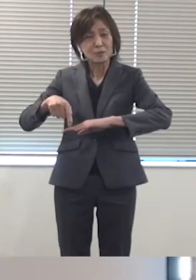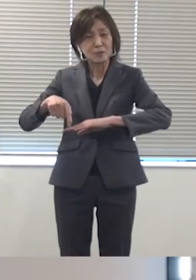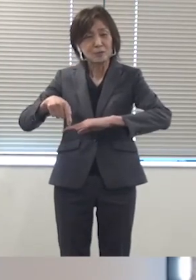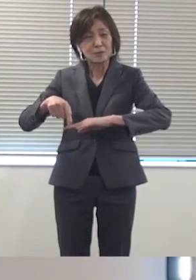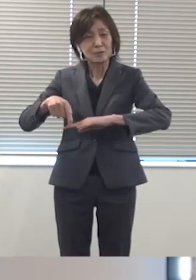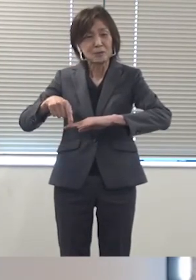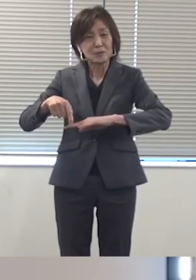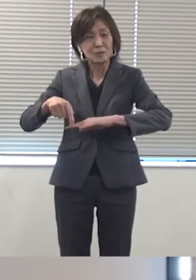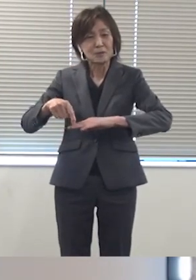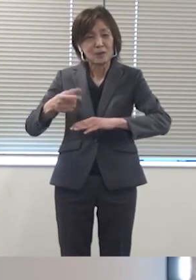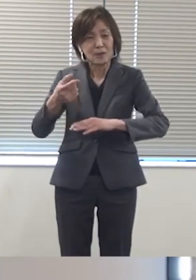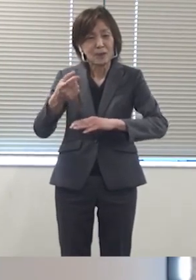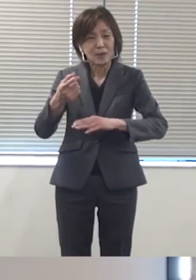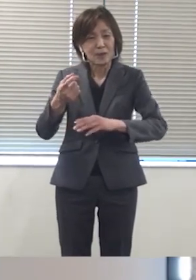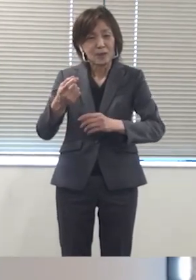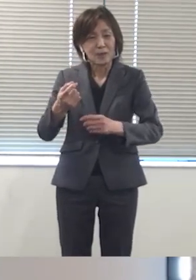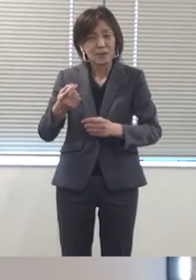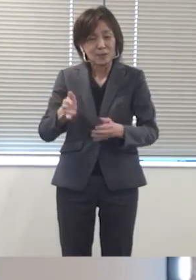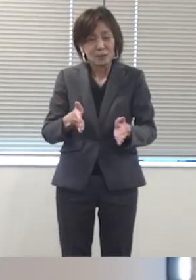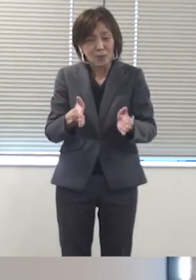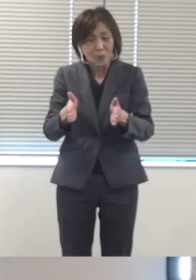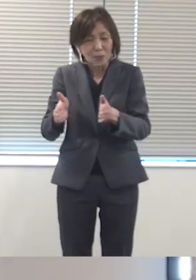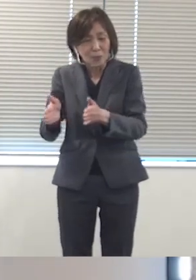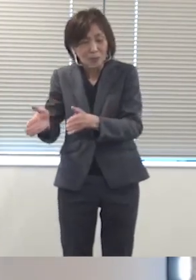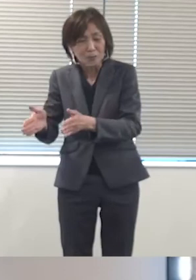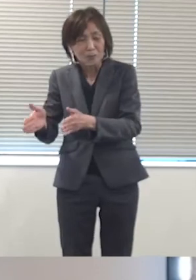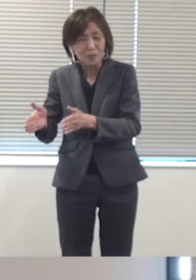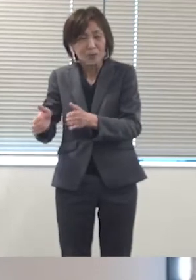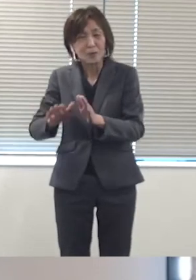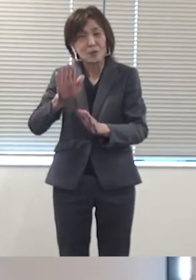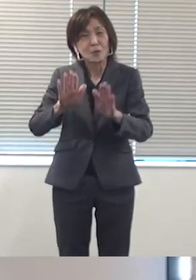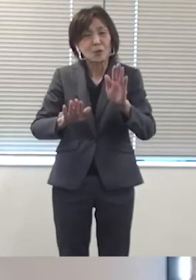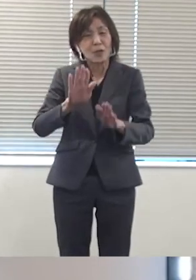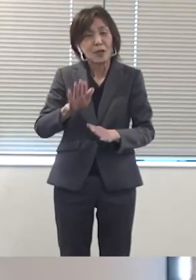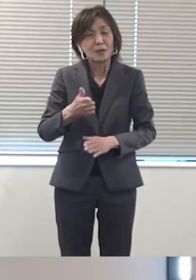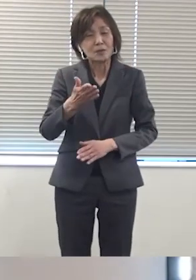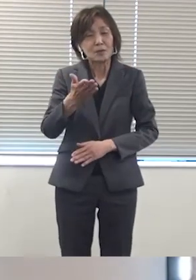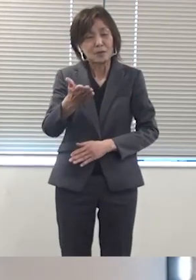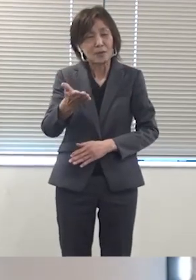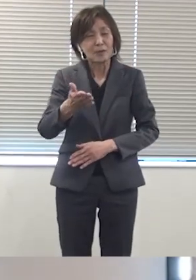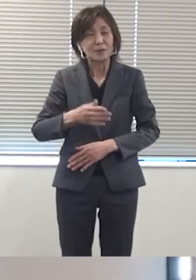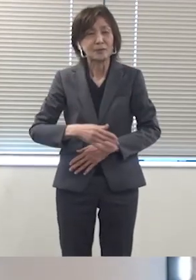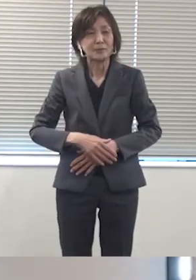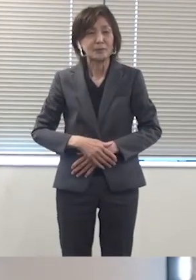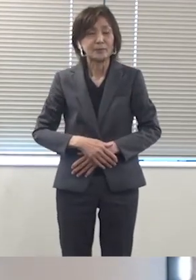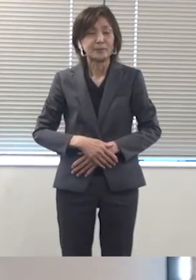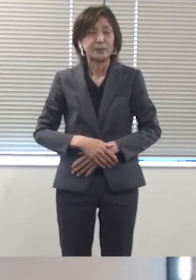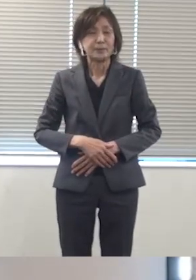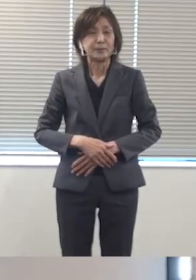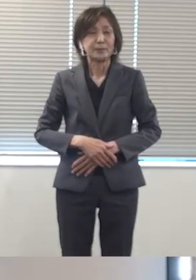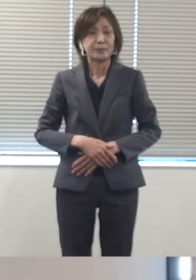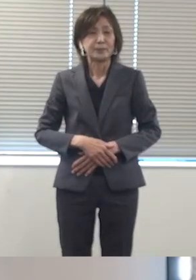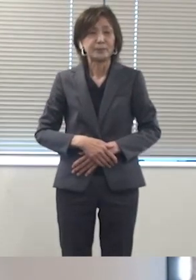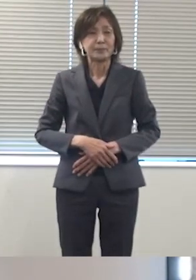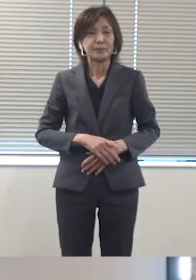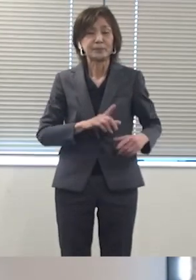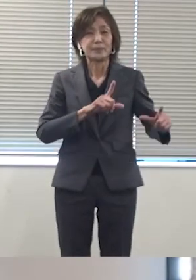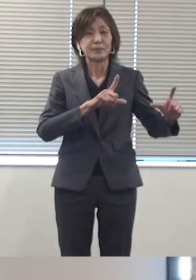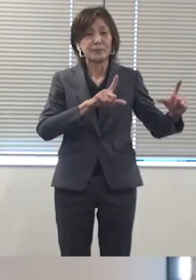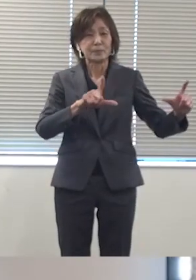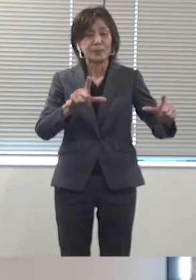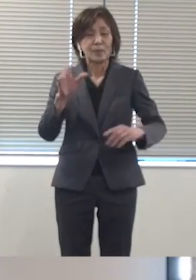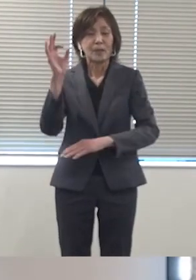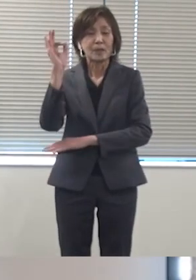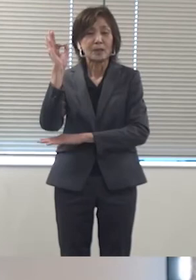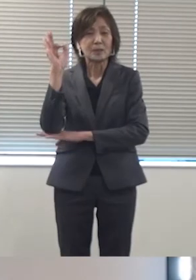まあ、財政当局とですね、まあ、単純に言うともっと詰めないのかっていうやり取りの、まあ、意味広報があったり、やっ